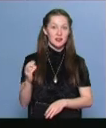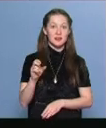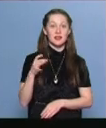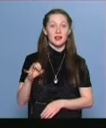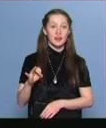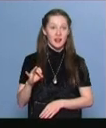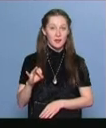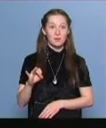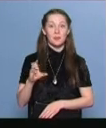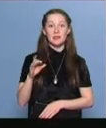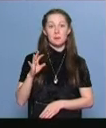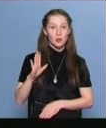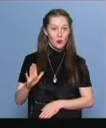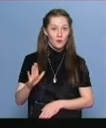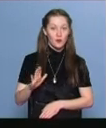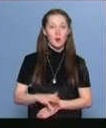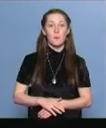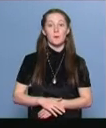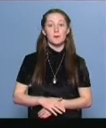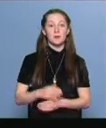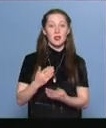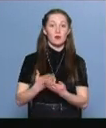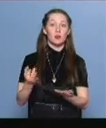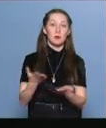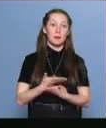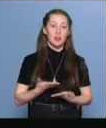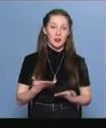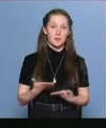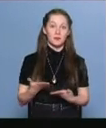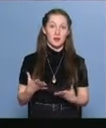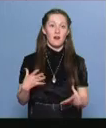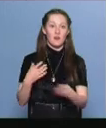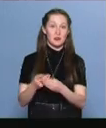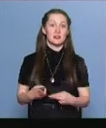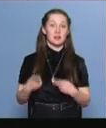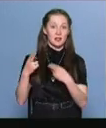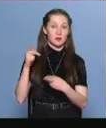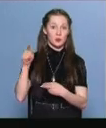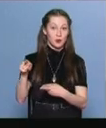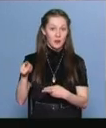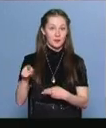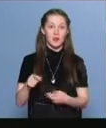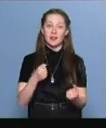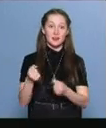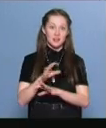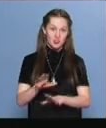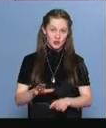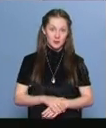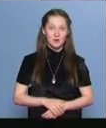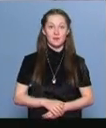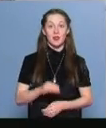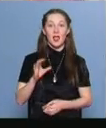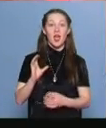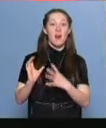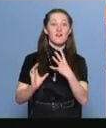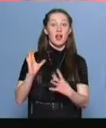Витальевич Смирнов. Вот. В том числе ему будет поручено. Ну чего, не задерживаемся? Поехали. В КАМАЗе Александр